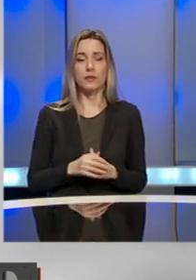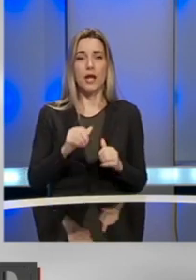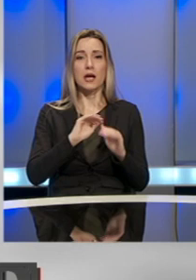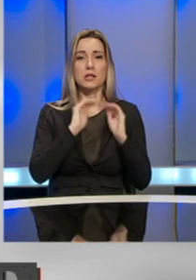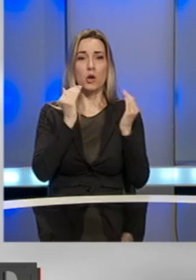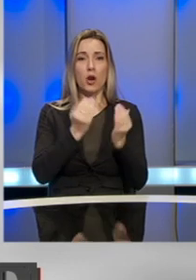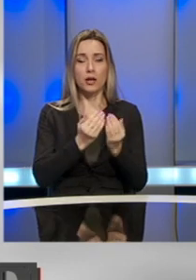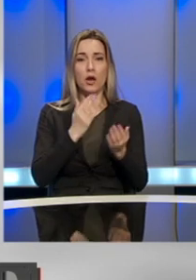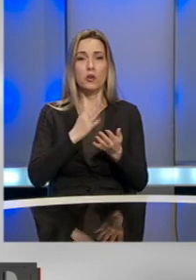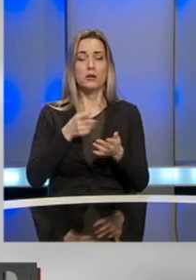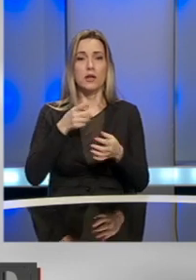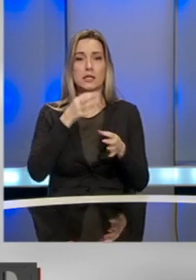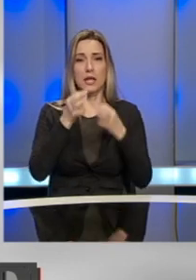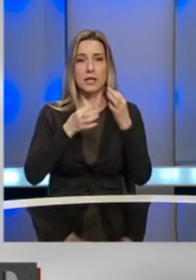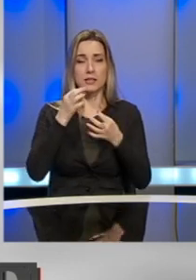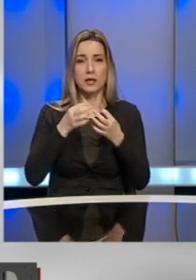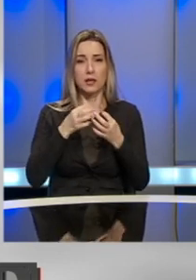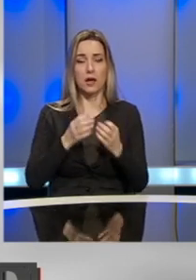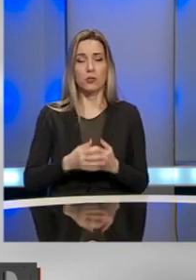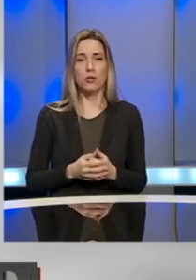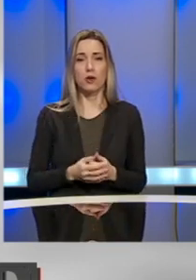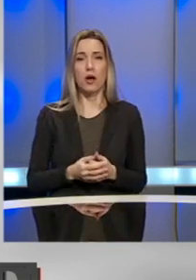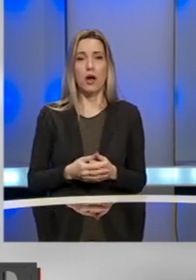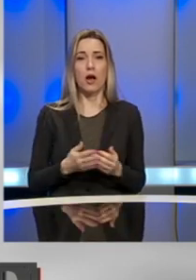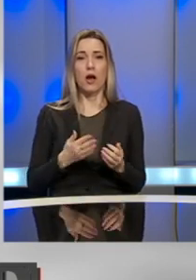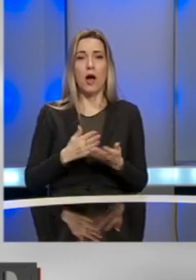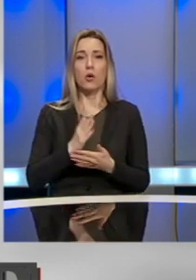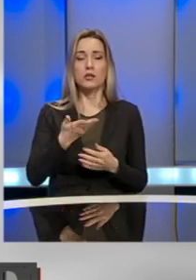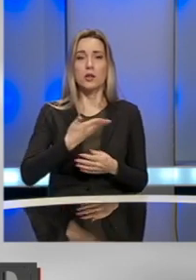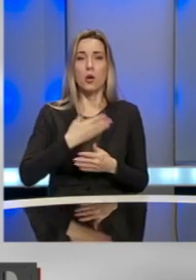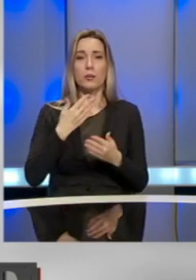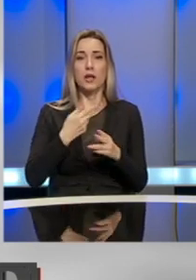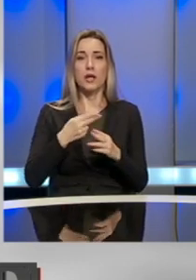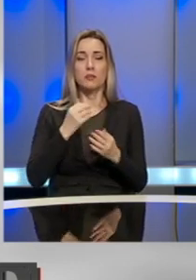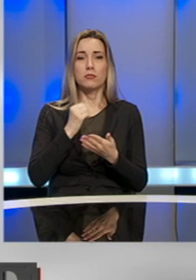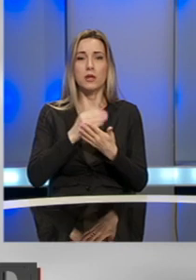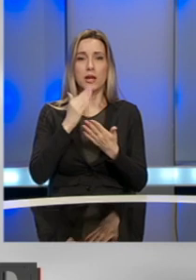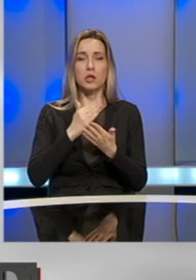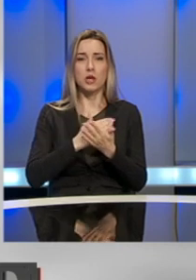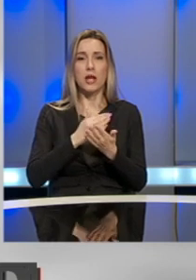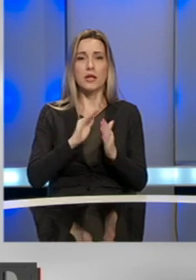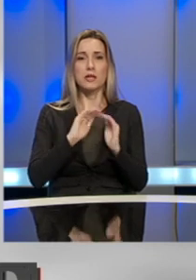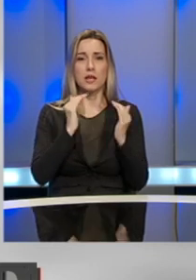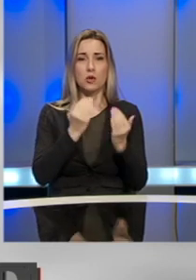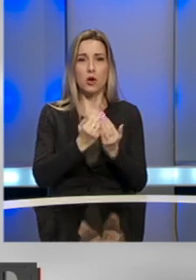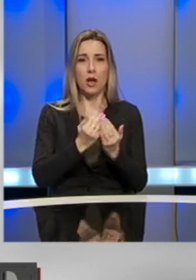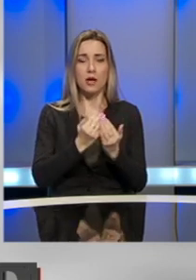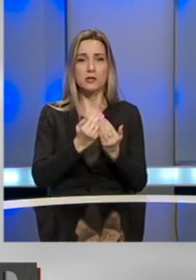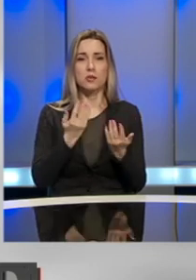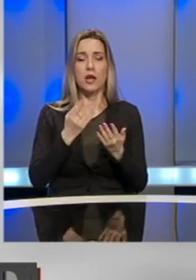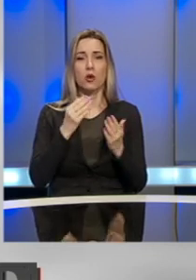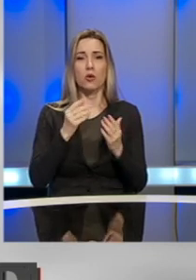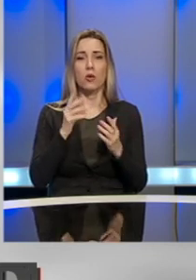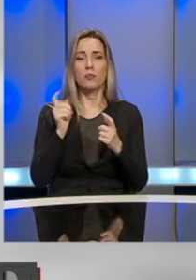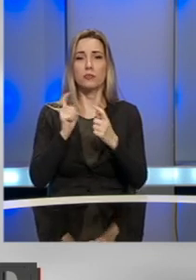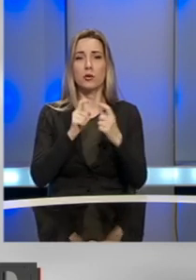izoliraju, da se testiraju, a ako ste već dobili rješenje za izolaciju, ako ste bili možda u nekom kontaktu ili